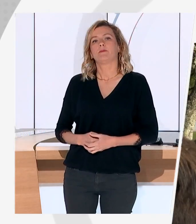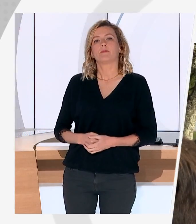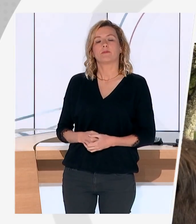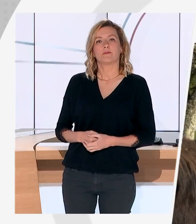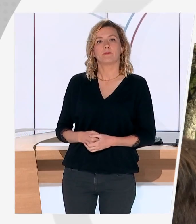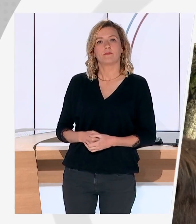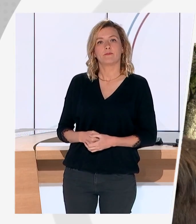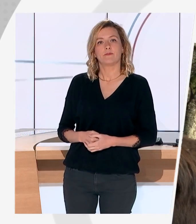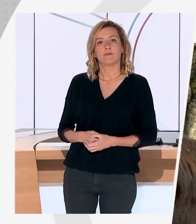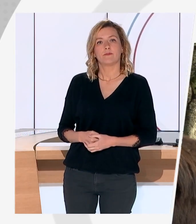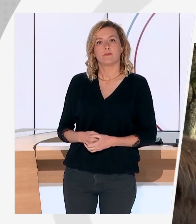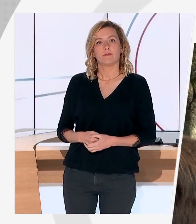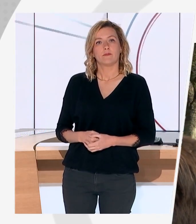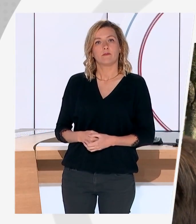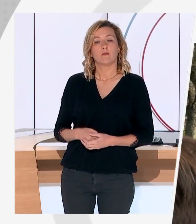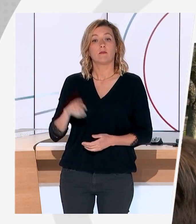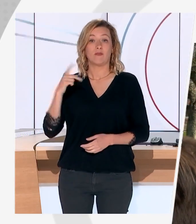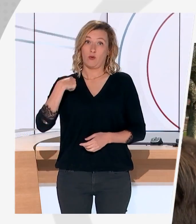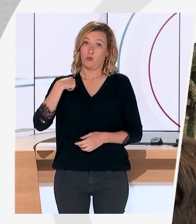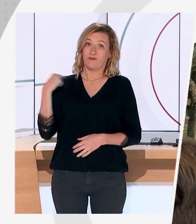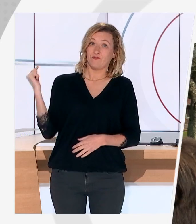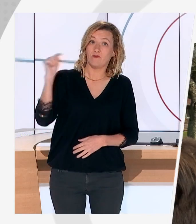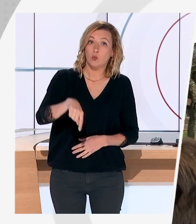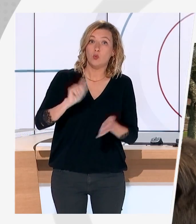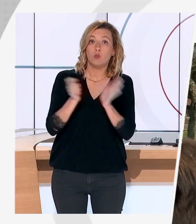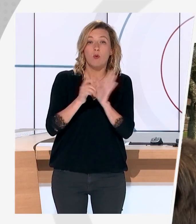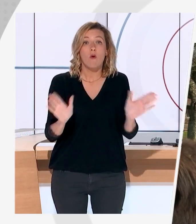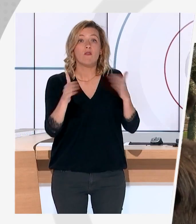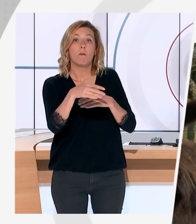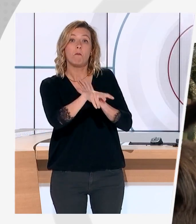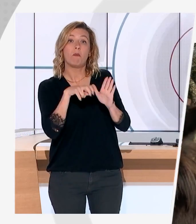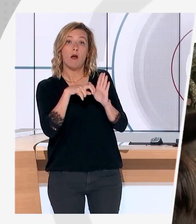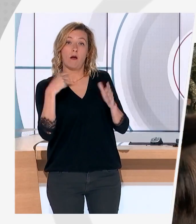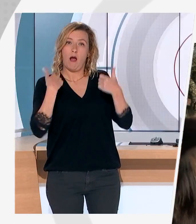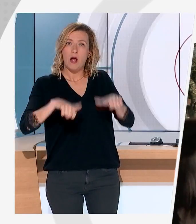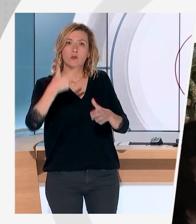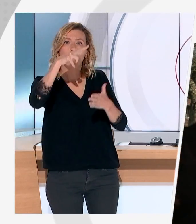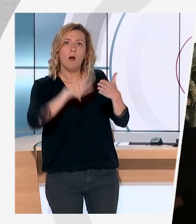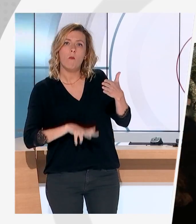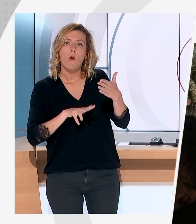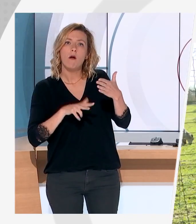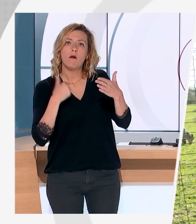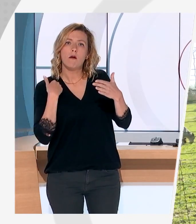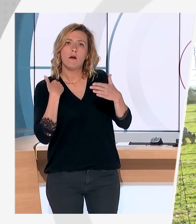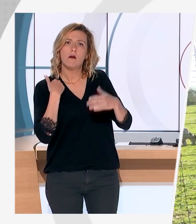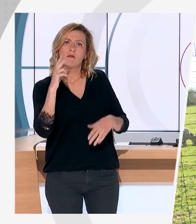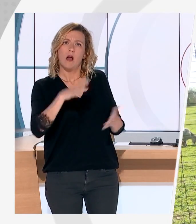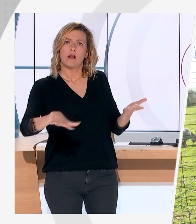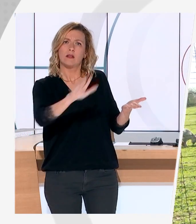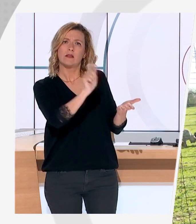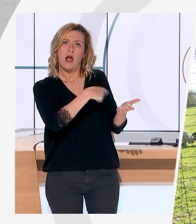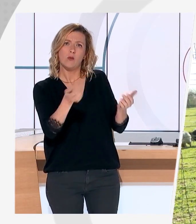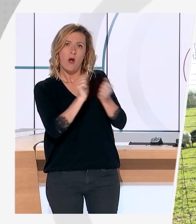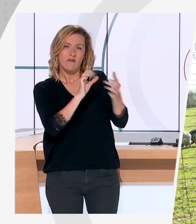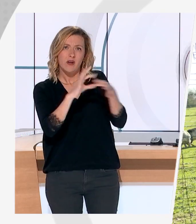pendant le confinement, on est resté 3 mois ici. Et je crois que c'est ça qui est, la nature, les animaux. Et puis je